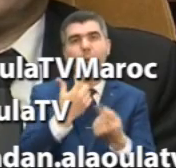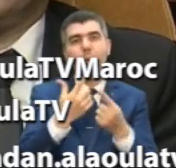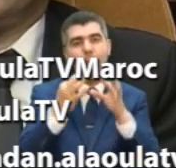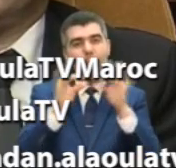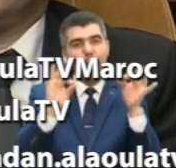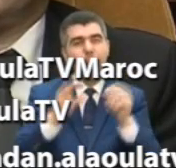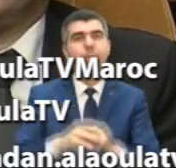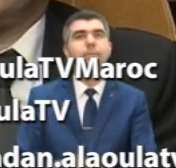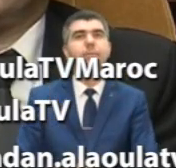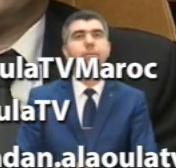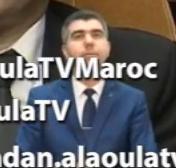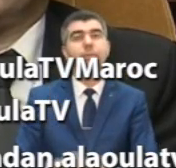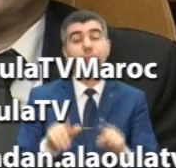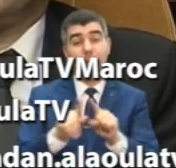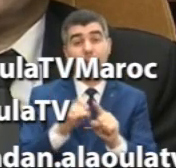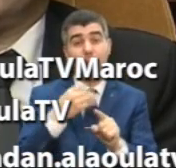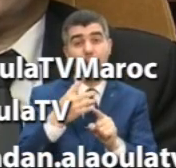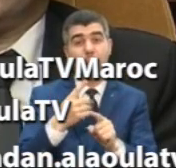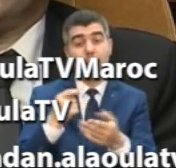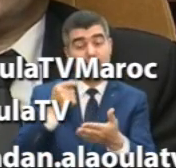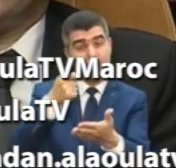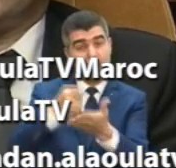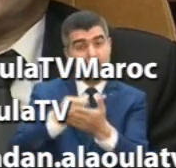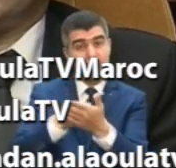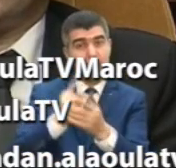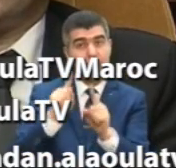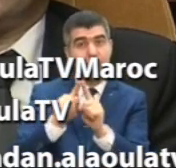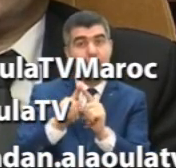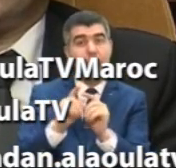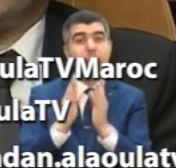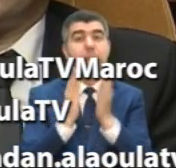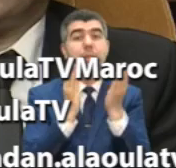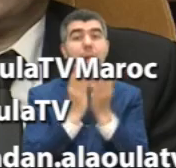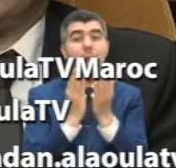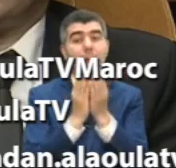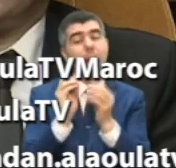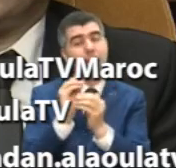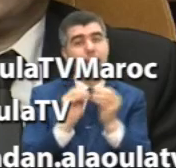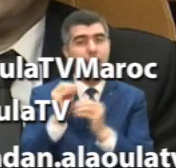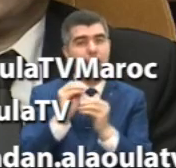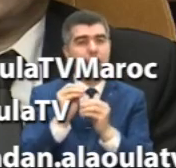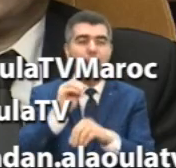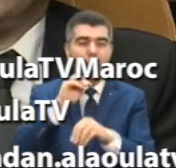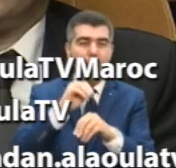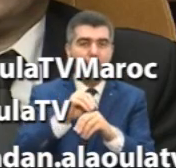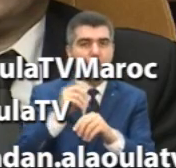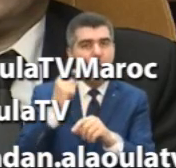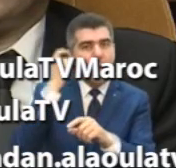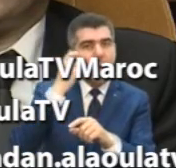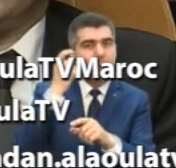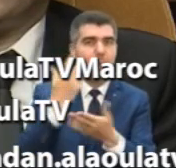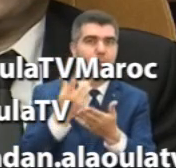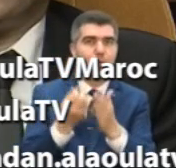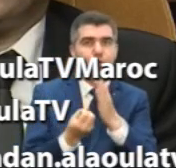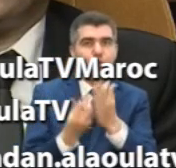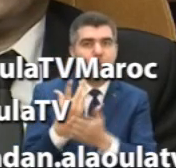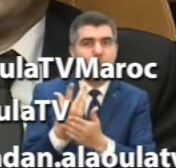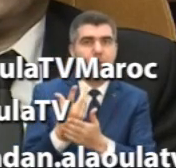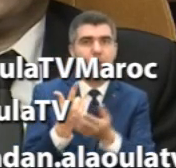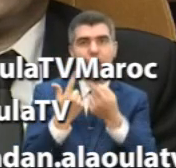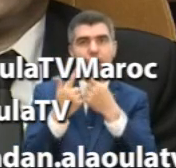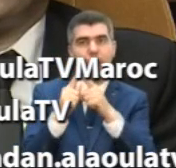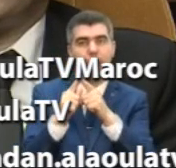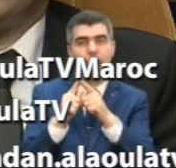المسألة الثانية وهو المساهمة ديال الطلبة راه مرتفعة بالنسبة للطلبة، نتنظن يجب إعادة النظر بالنسبة للمساهمة، لأن كاين واحد المساهمة اللي